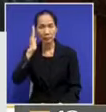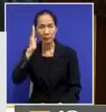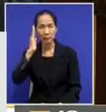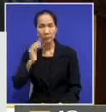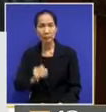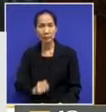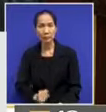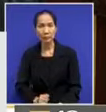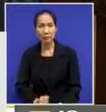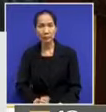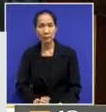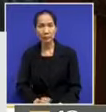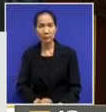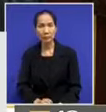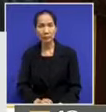ณ